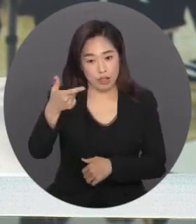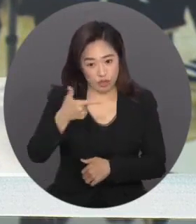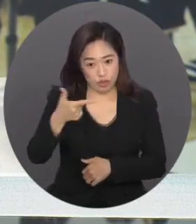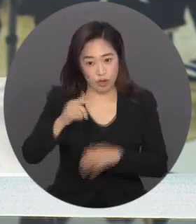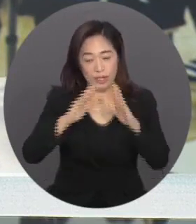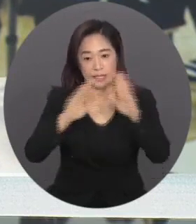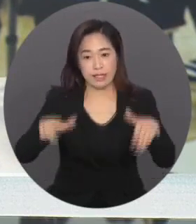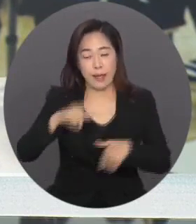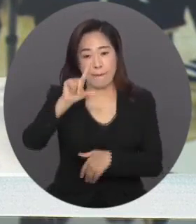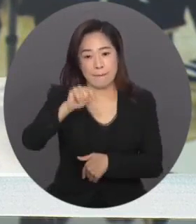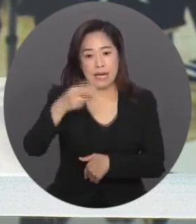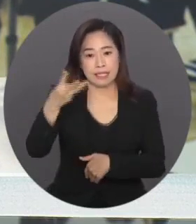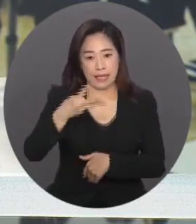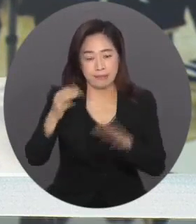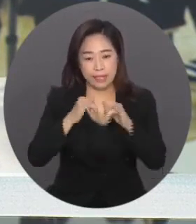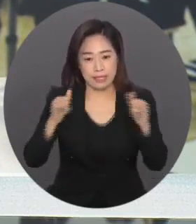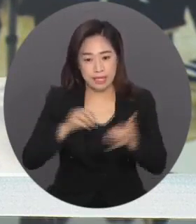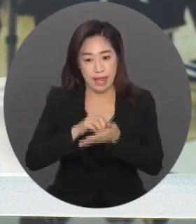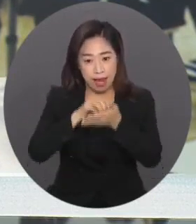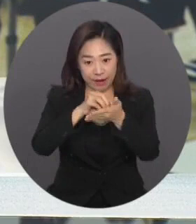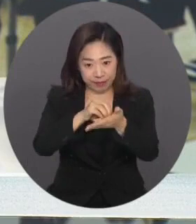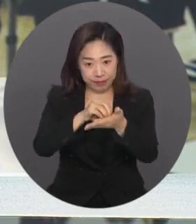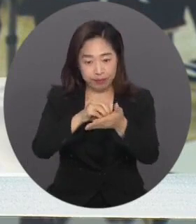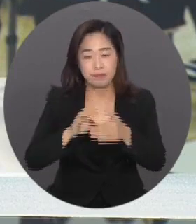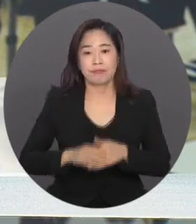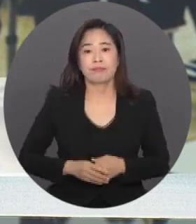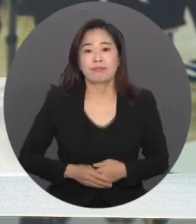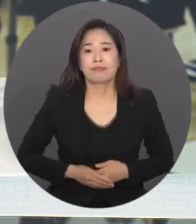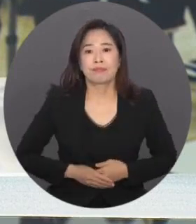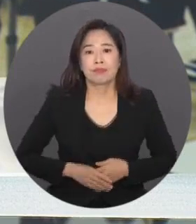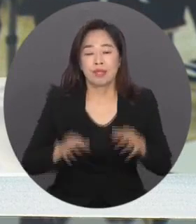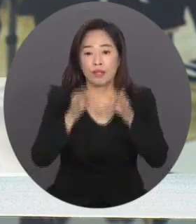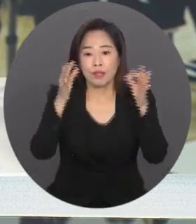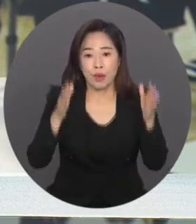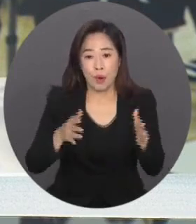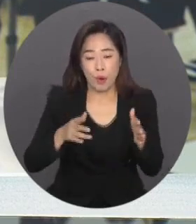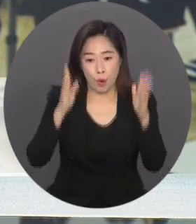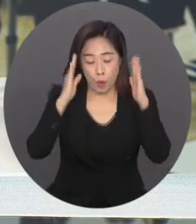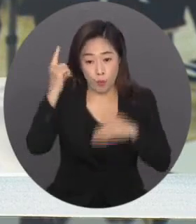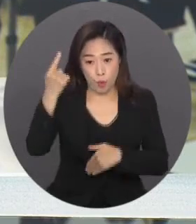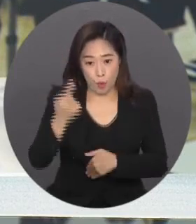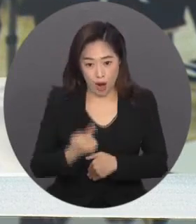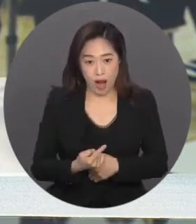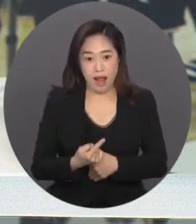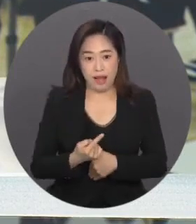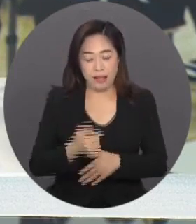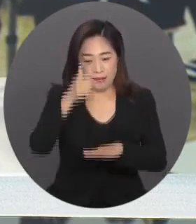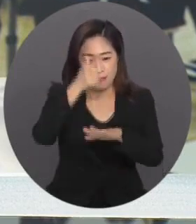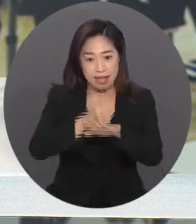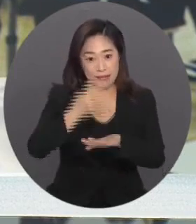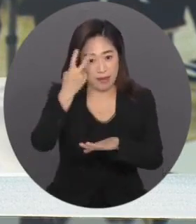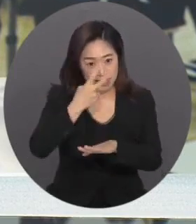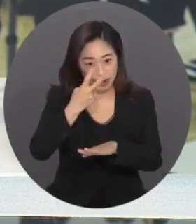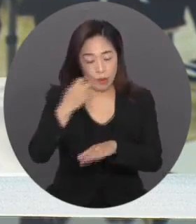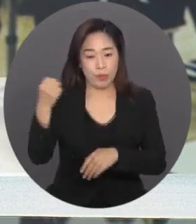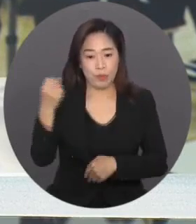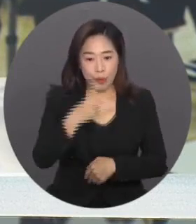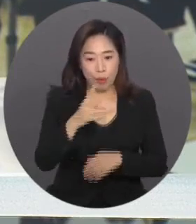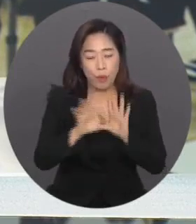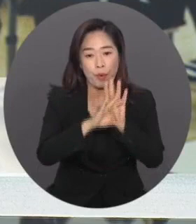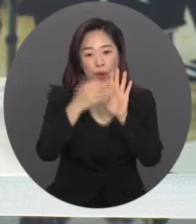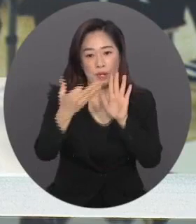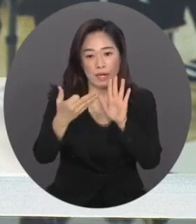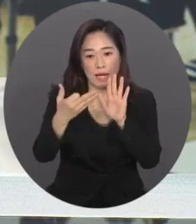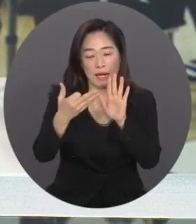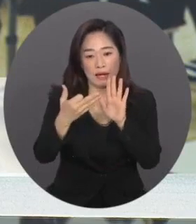전남에서는 13,000원여 명이 응시하게 되는데요 그동안 공부해온 것들을 최종 점검하는 것과 함께